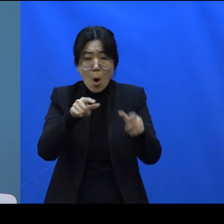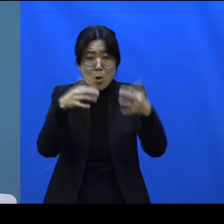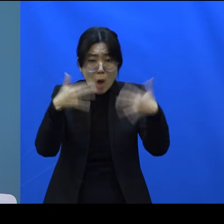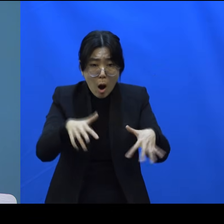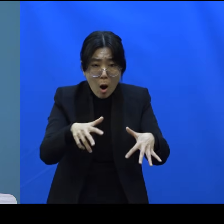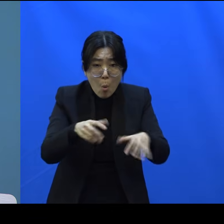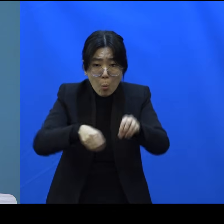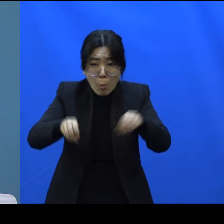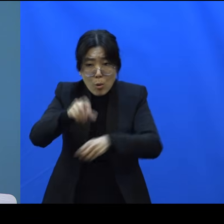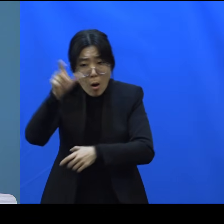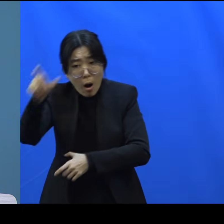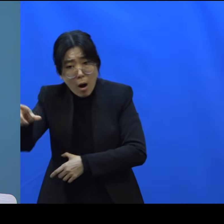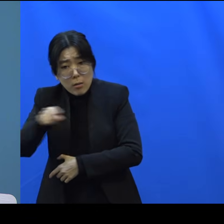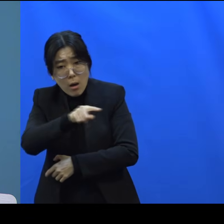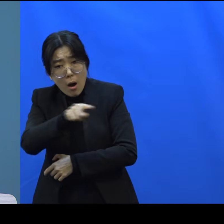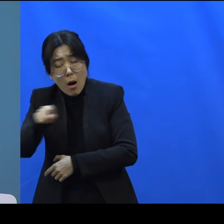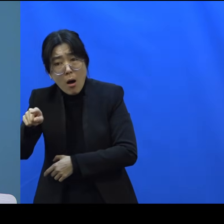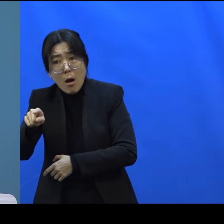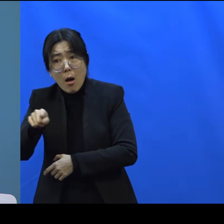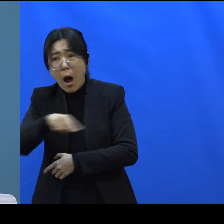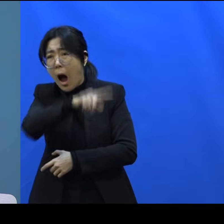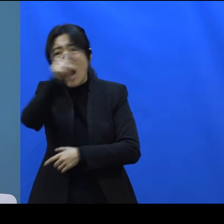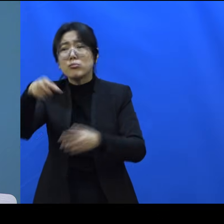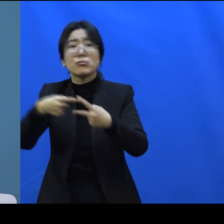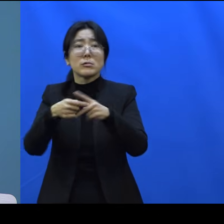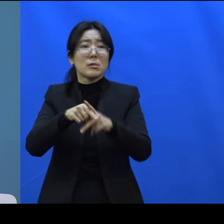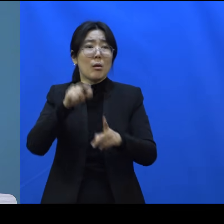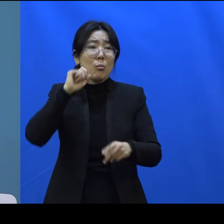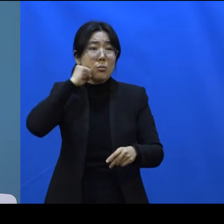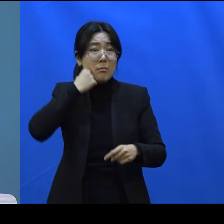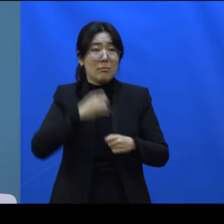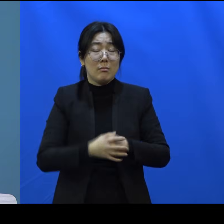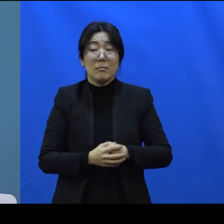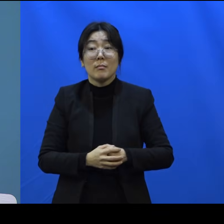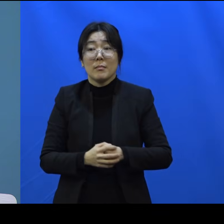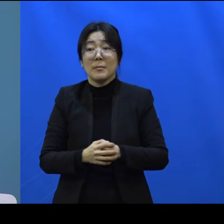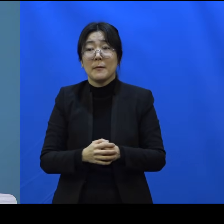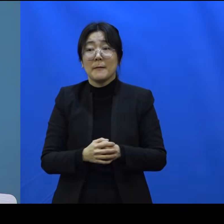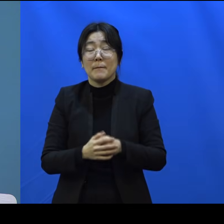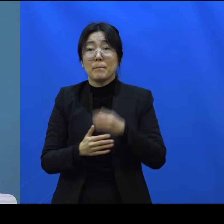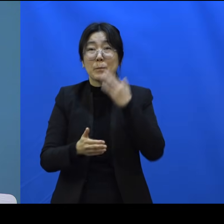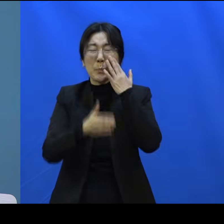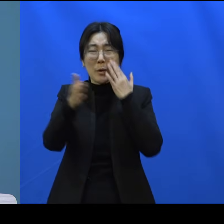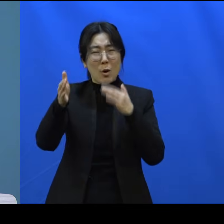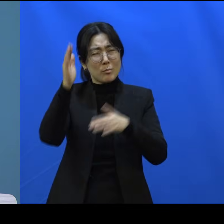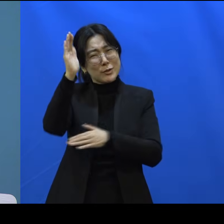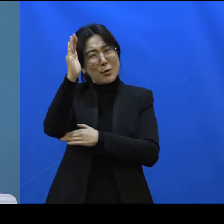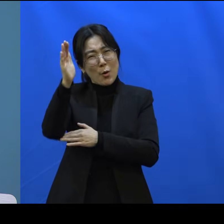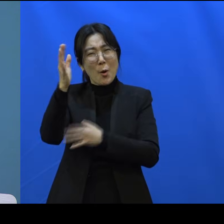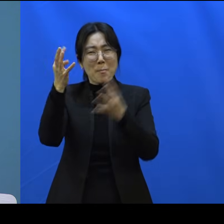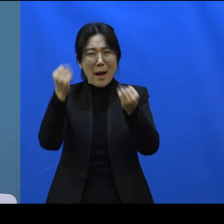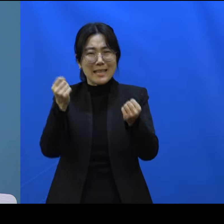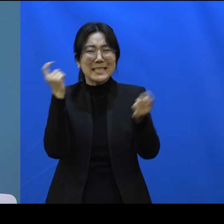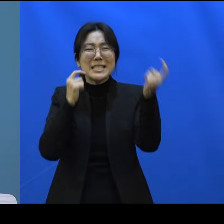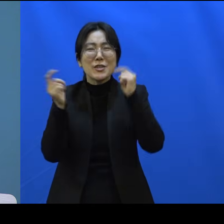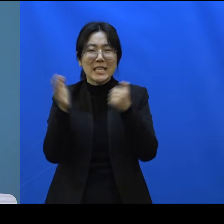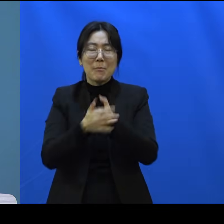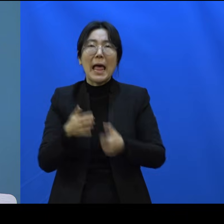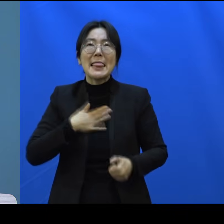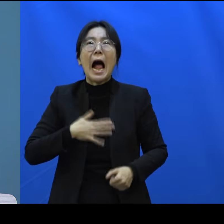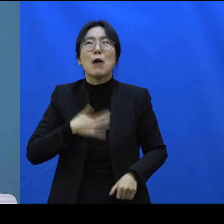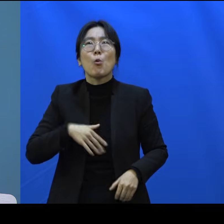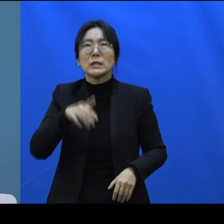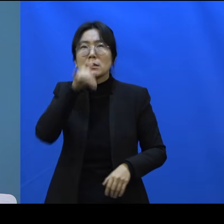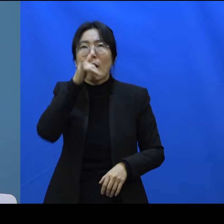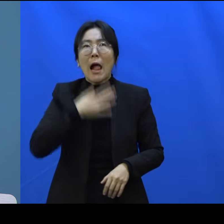거죠. 이 말의 뜻을 사실 우리가 많이 들었어요. 교회를 다니는 분들이 이 설교를 많이 들었고 이 본문을 많이 우리가